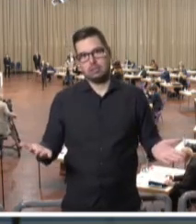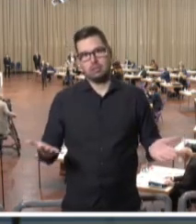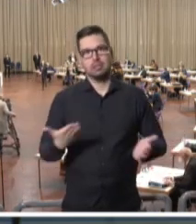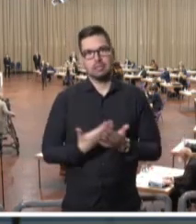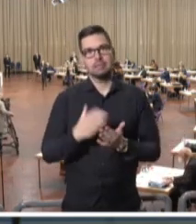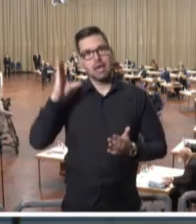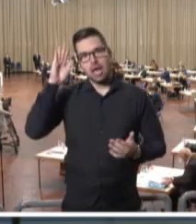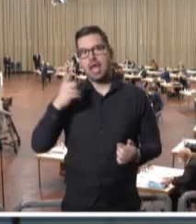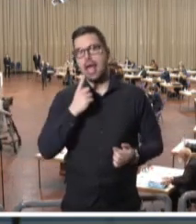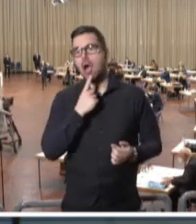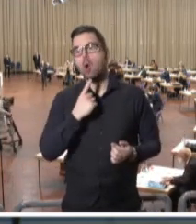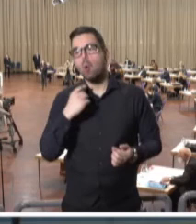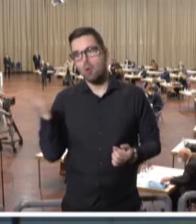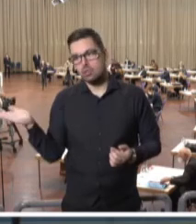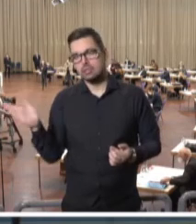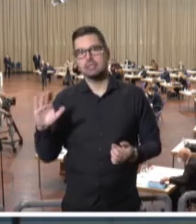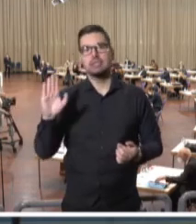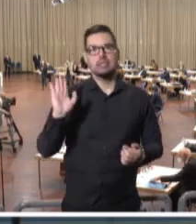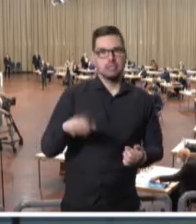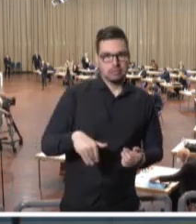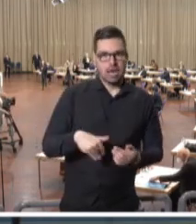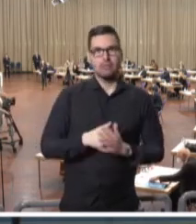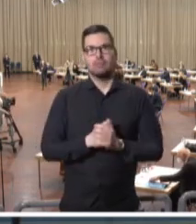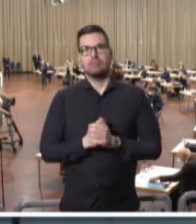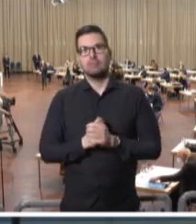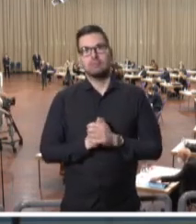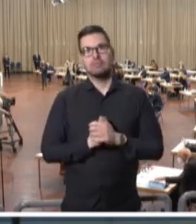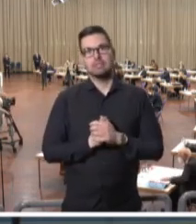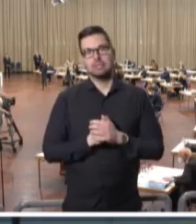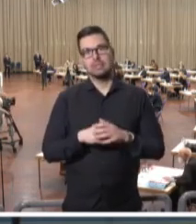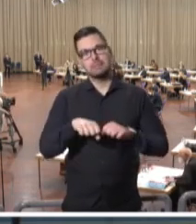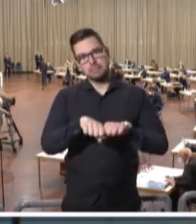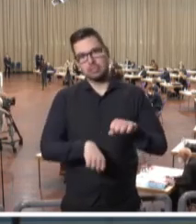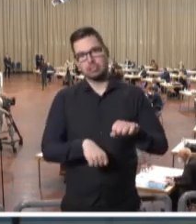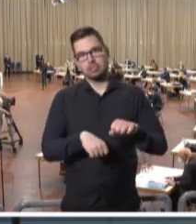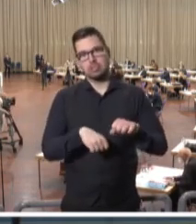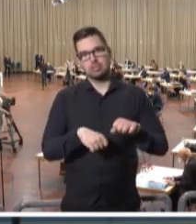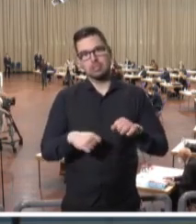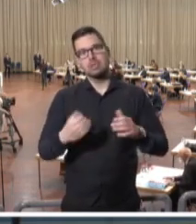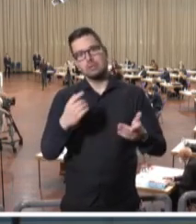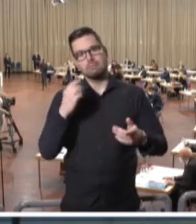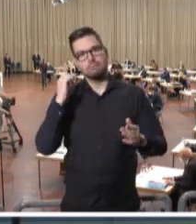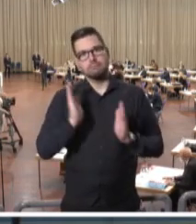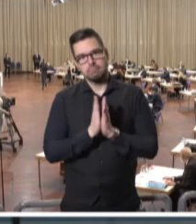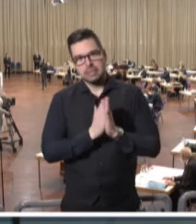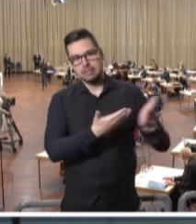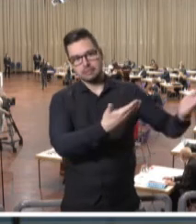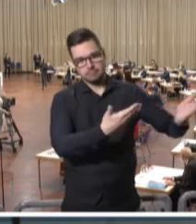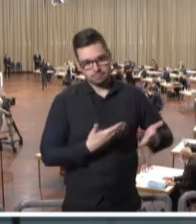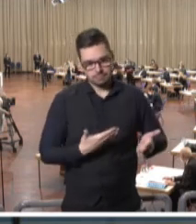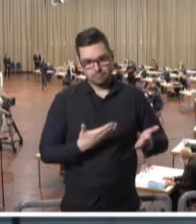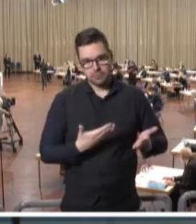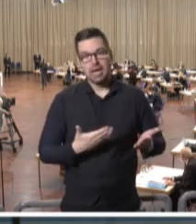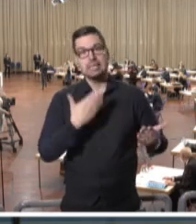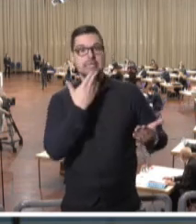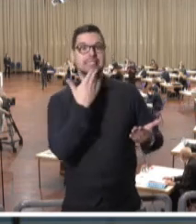Stelle mit Erlaubnis des Präsidenten ein bisschen das parlamentarische Protokoll brechen und darf dich bitten, vielleicht hier nach vorne zu kommen, damit ich dir als Dankeschön